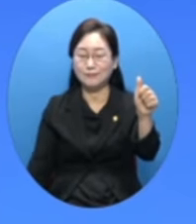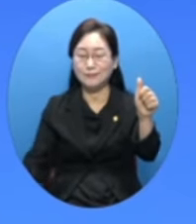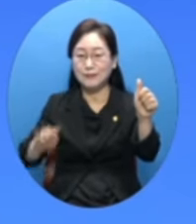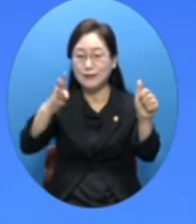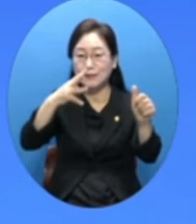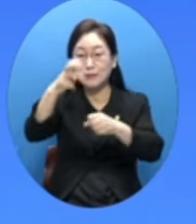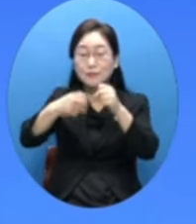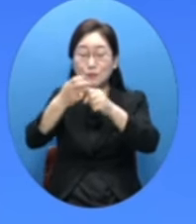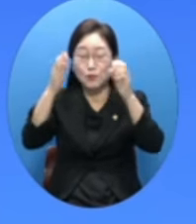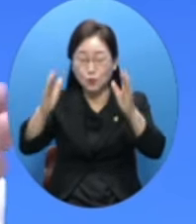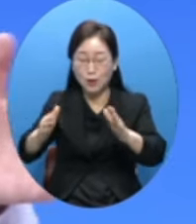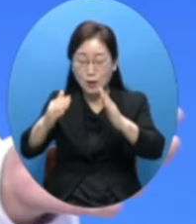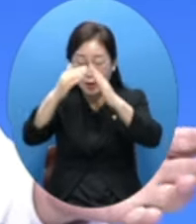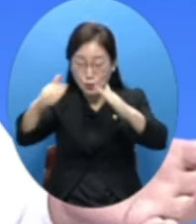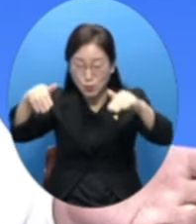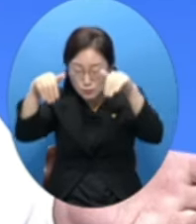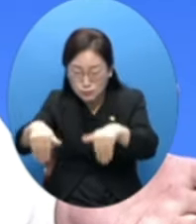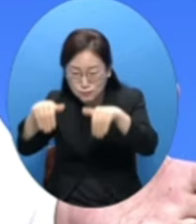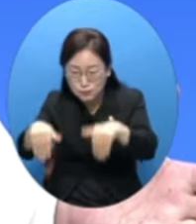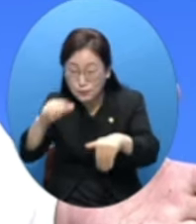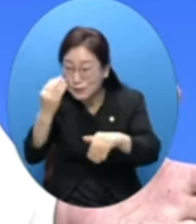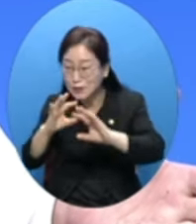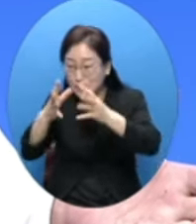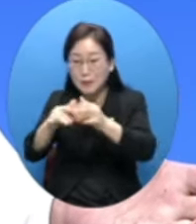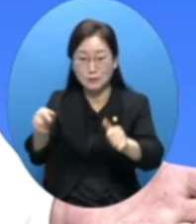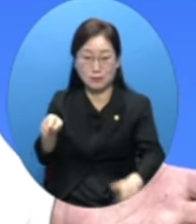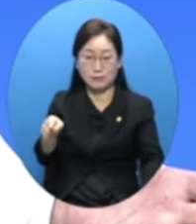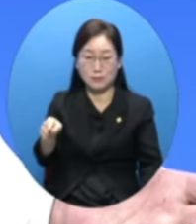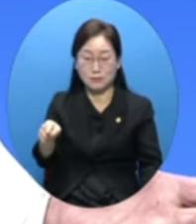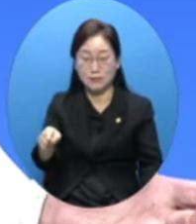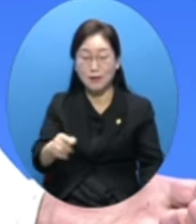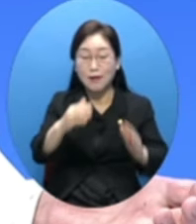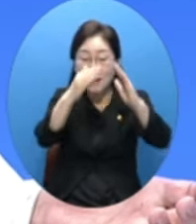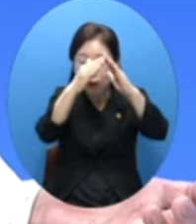430년 동안 종살이 하던 이스라엘 백성을 애굽에서